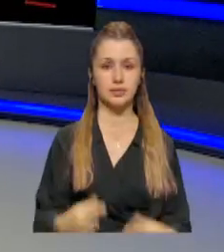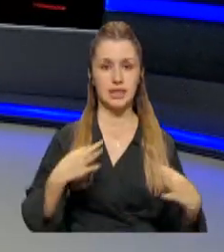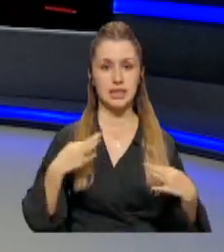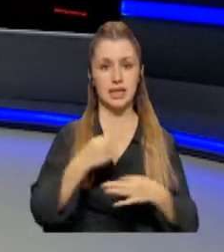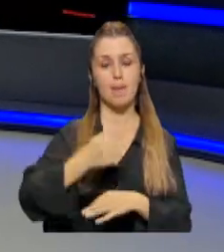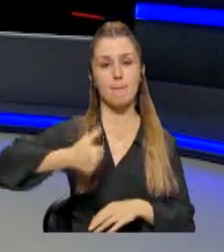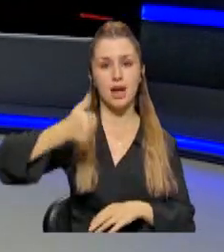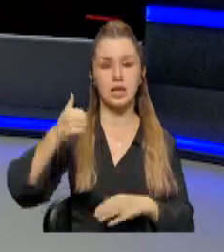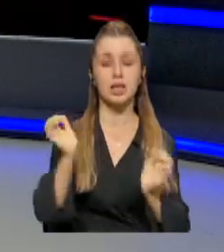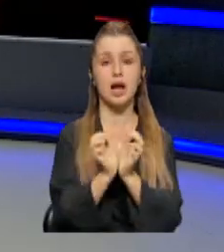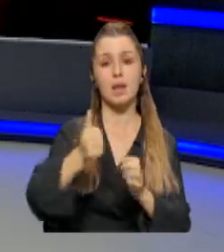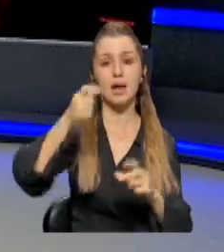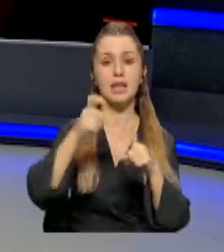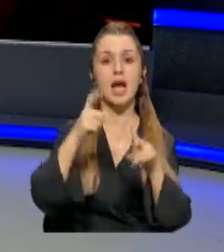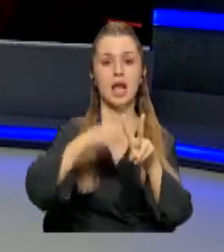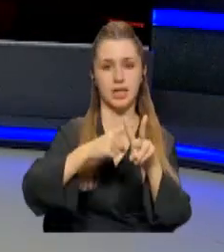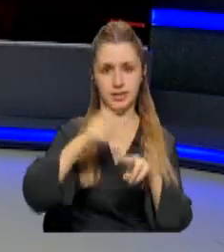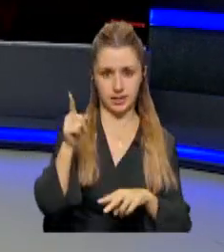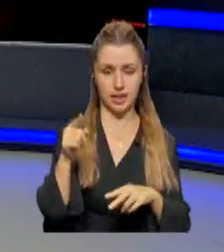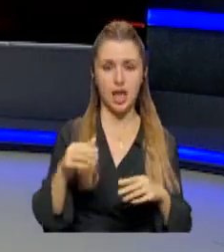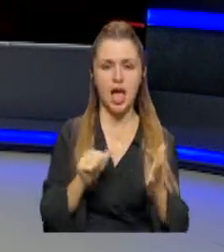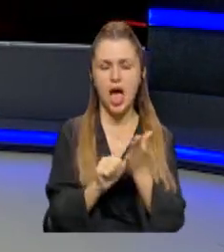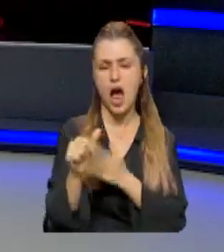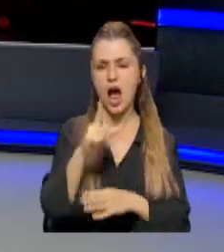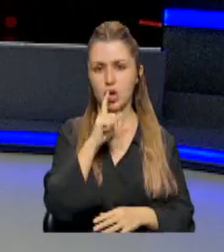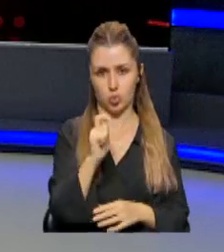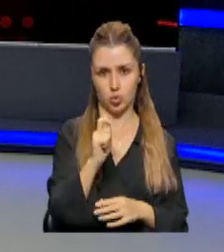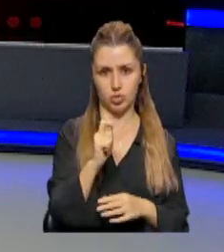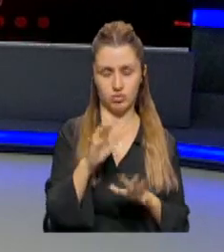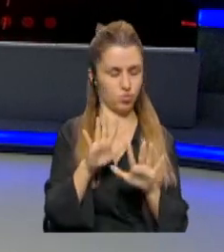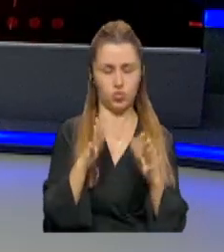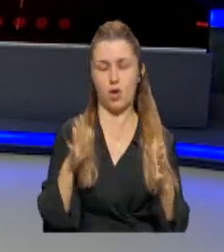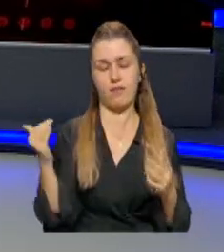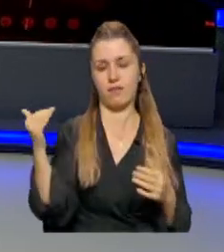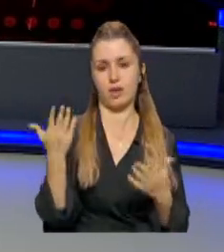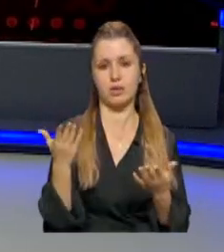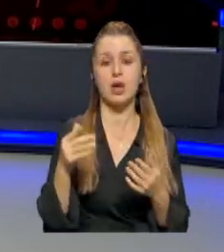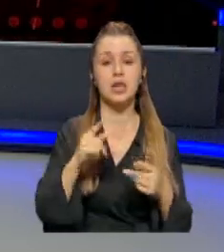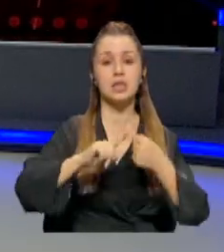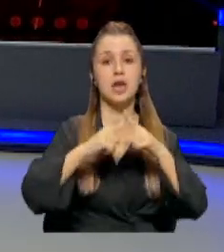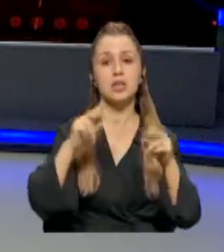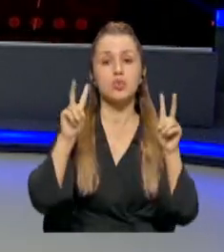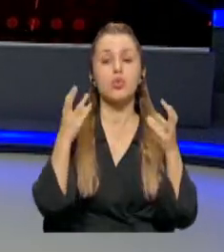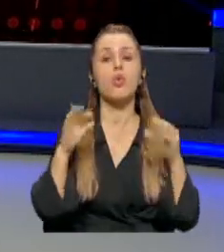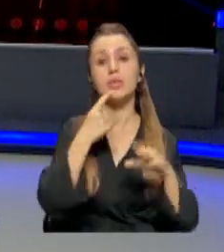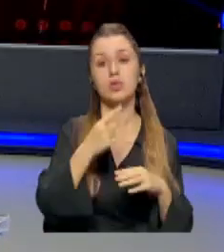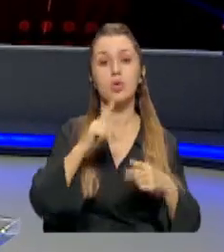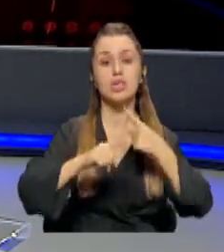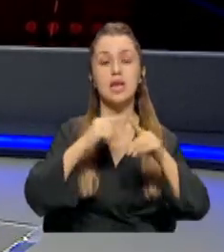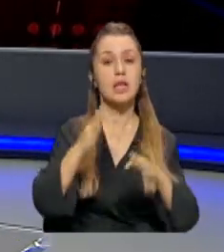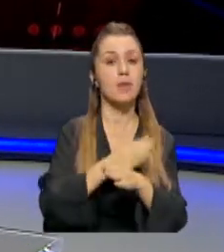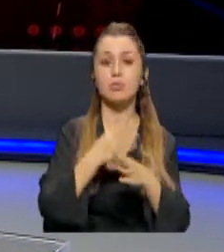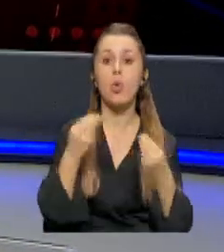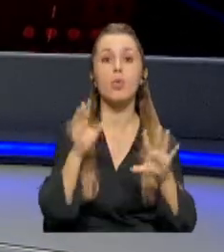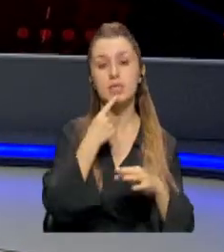Sayın Bakan'ın, Aile Bakanı Derya Yanık'ın her sözü bir garip gerçekten. Siyasetin konusu olmasın diyor. Siyasetin